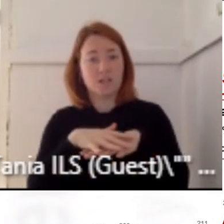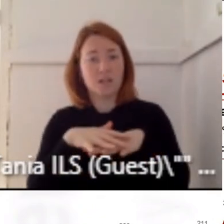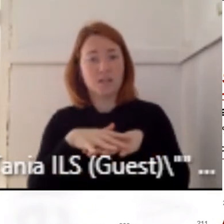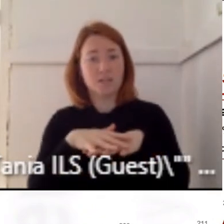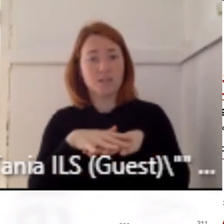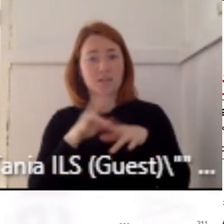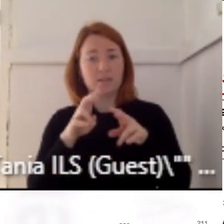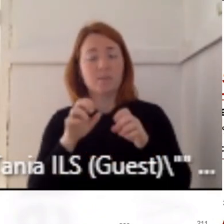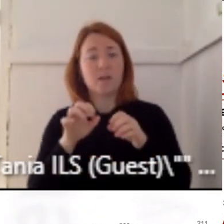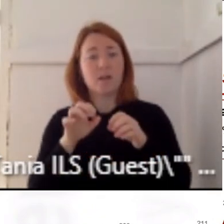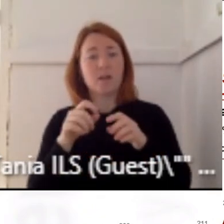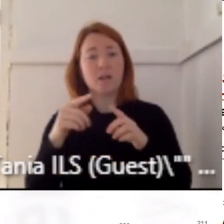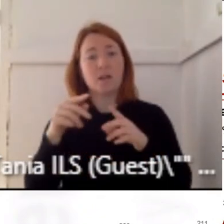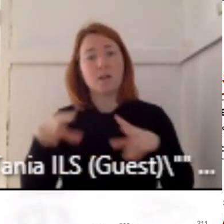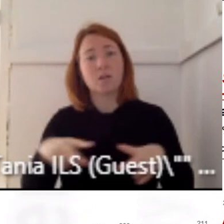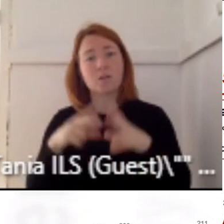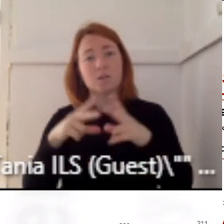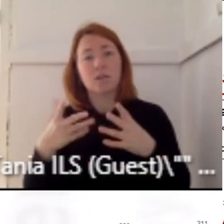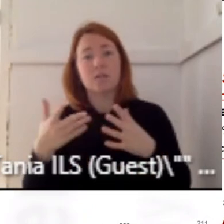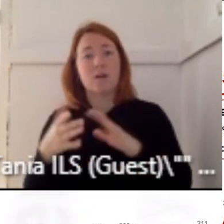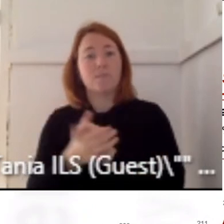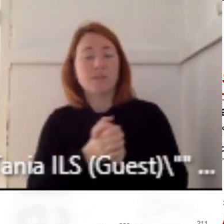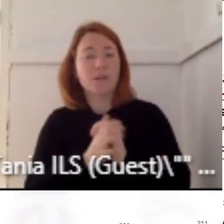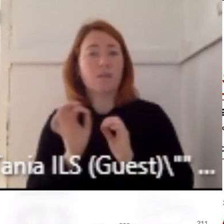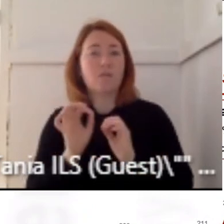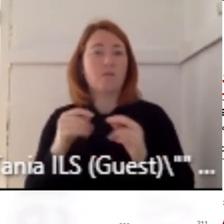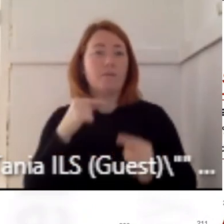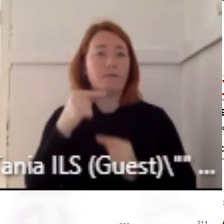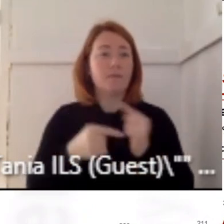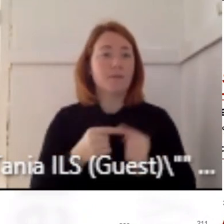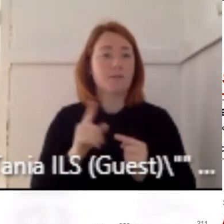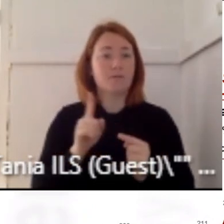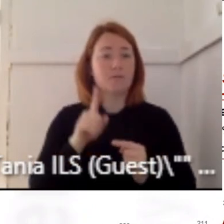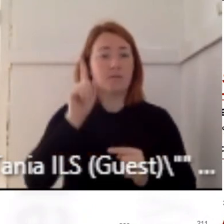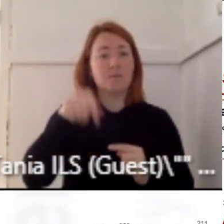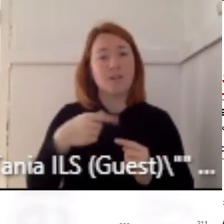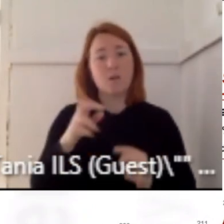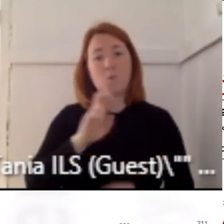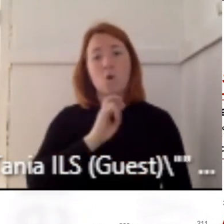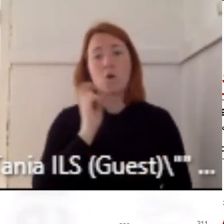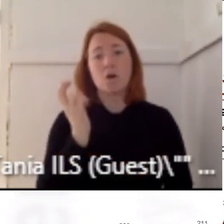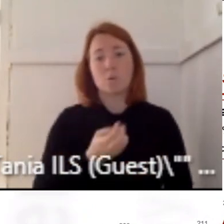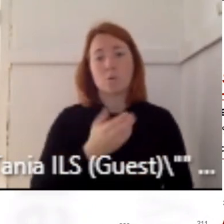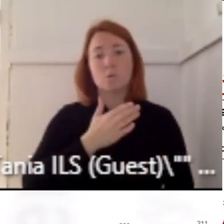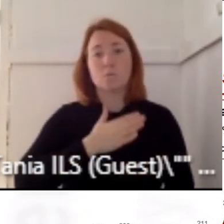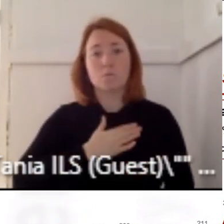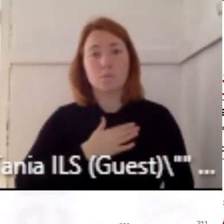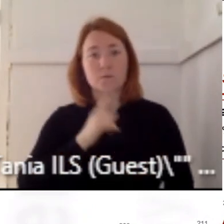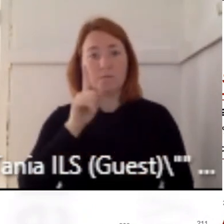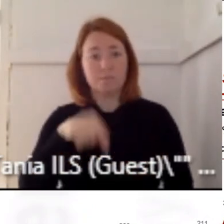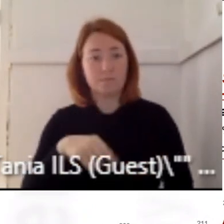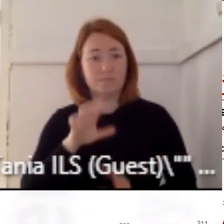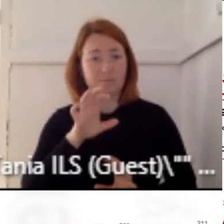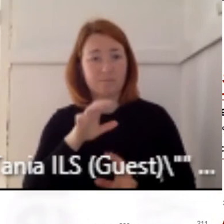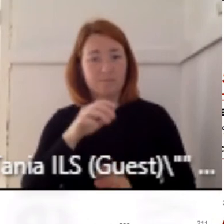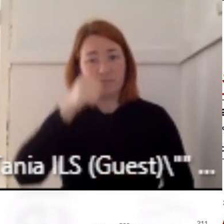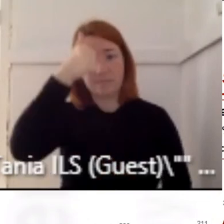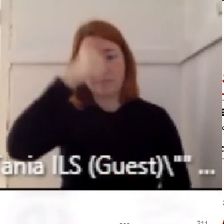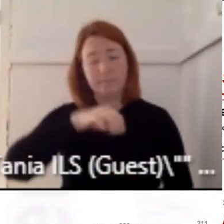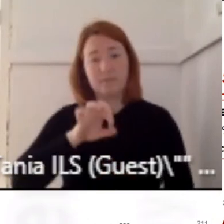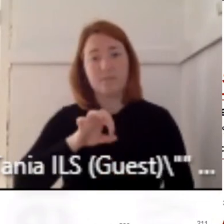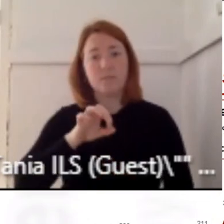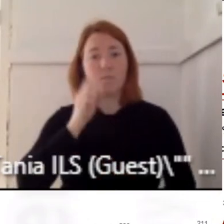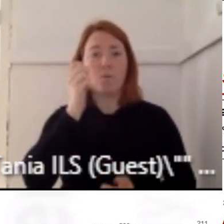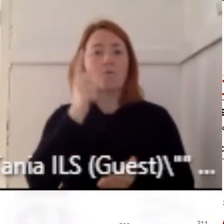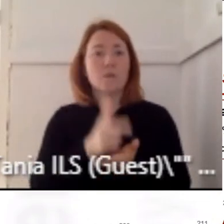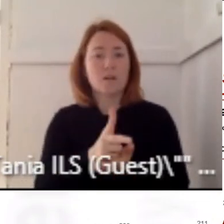social, no, amb amistats i familiars, sinó també amb els propis recursos d'atenció a les violències masclistes, doncs ha estat realment un repte i un